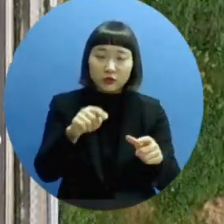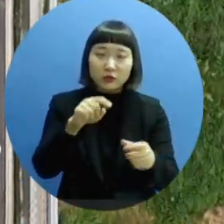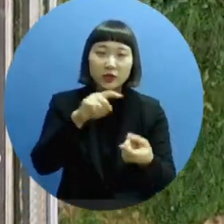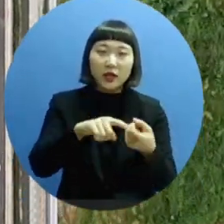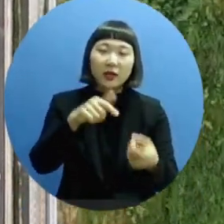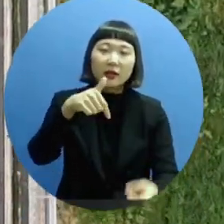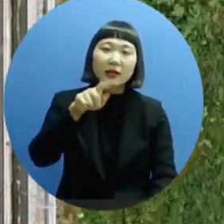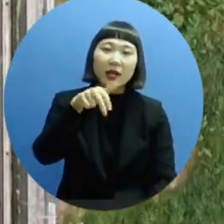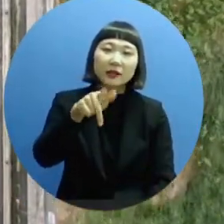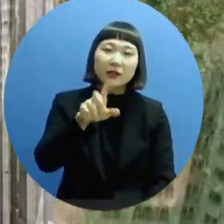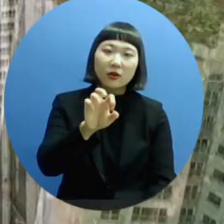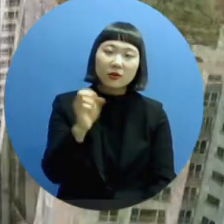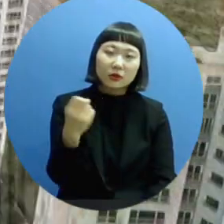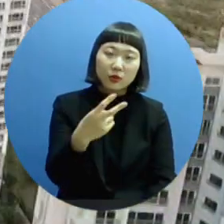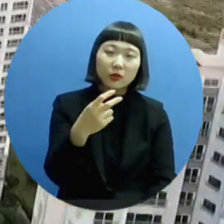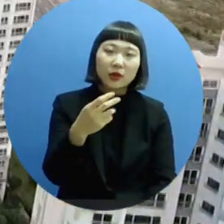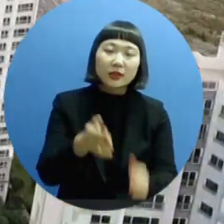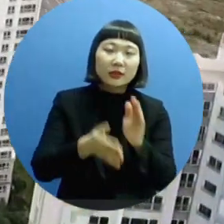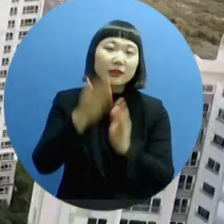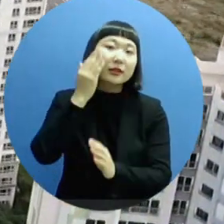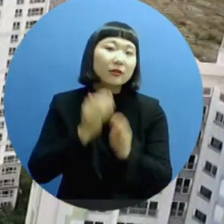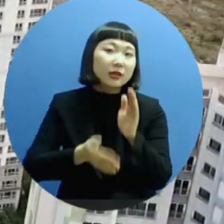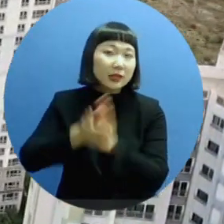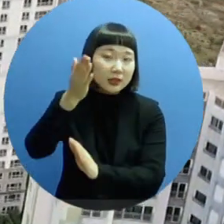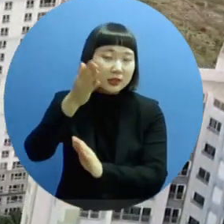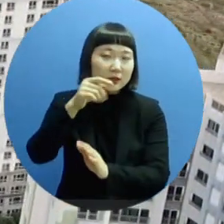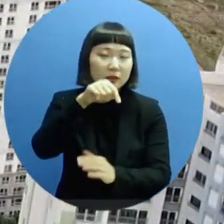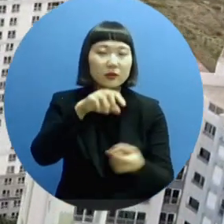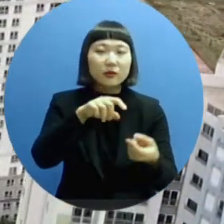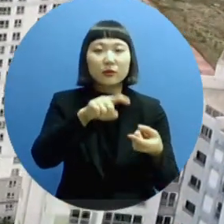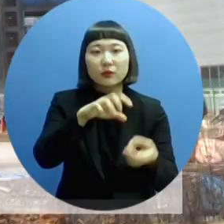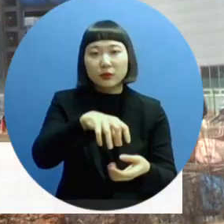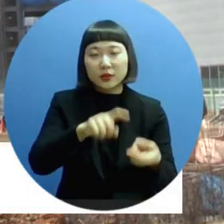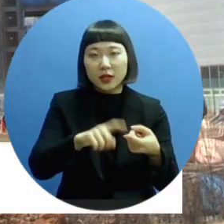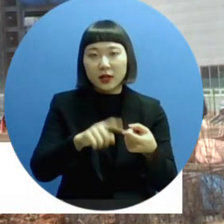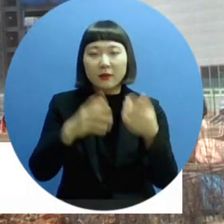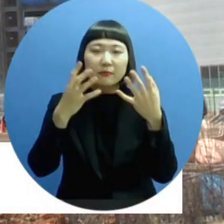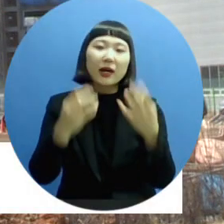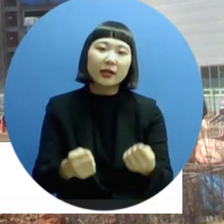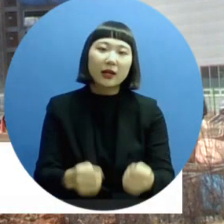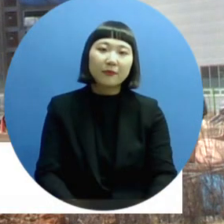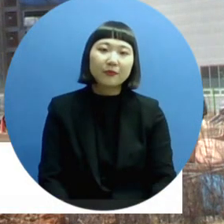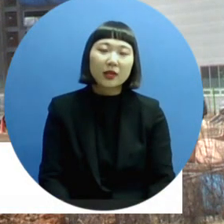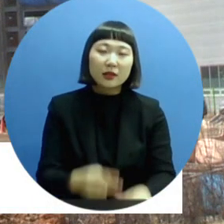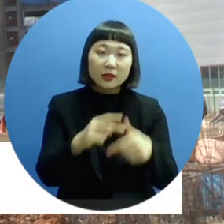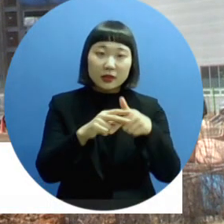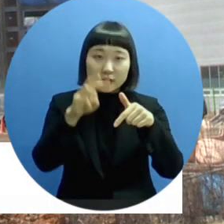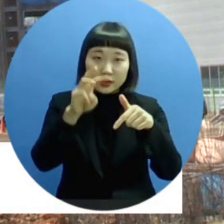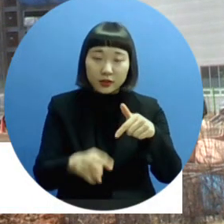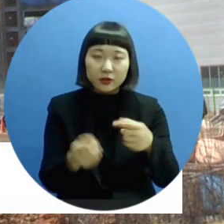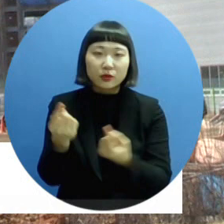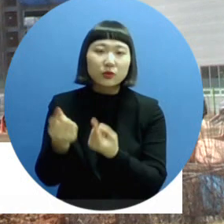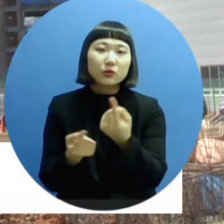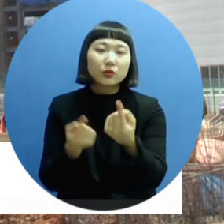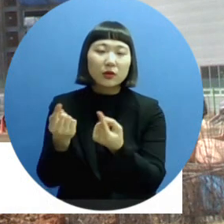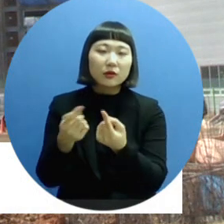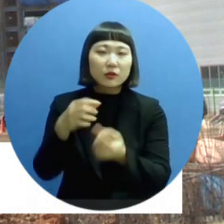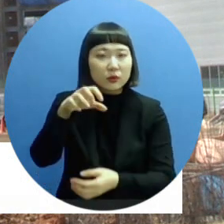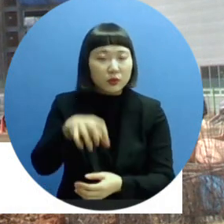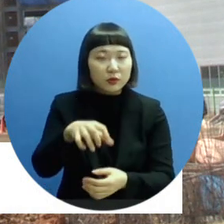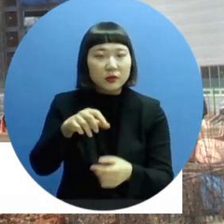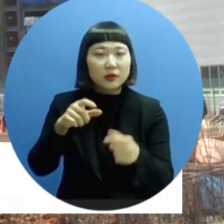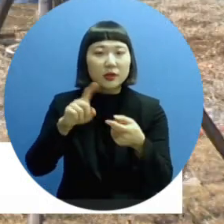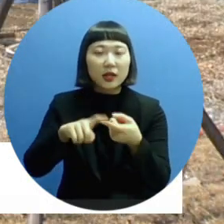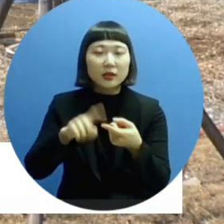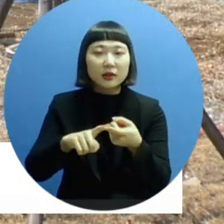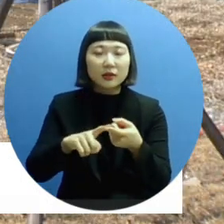신현동, 청라동을 위주로 하락폭이 컸습니다. 정부가 지난 11월 인천을 조정 대상 지역에서 해제했지만 고금리로 인해